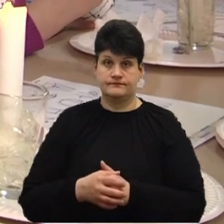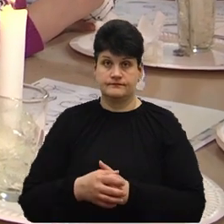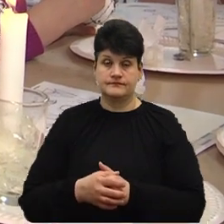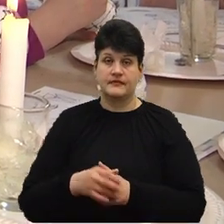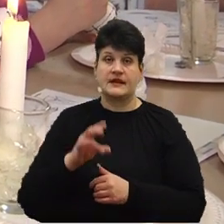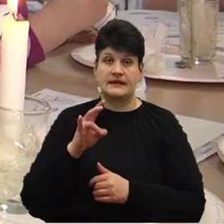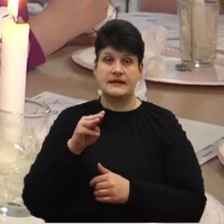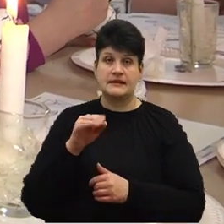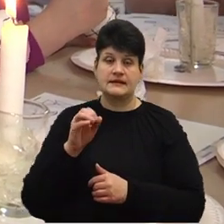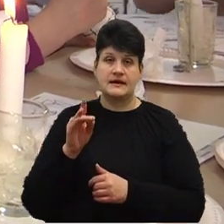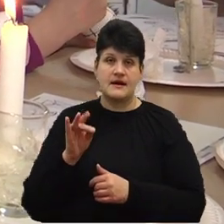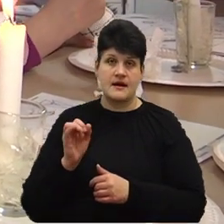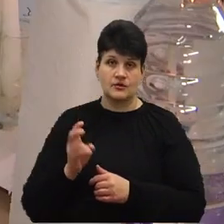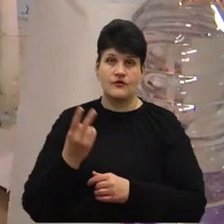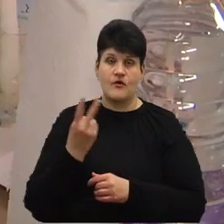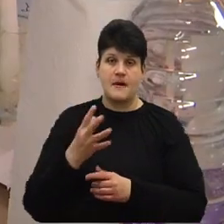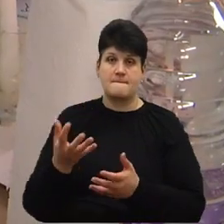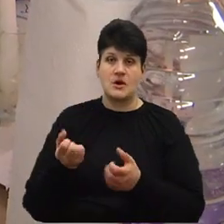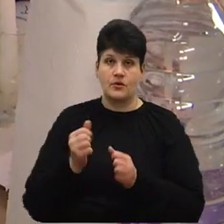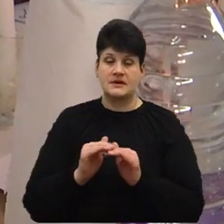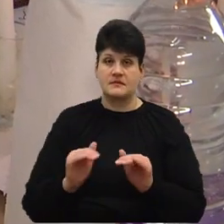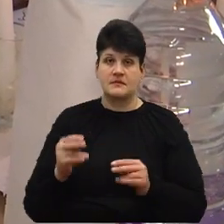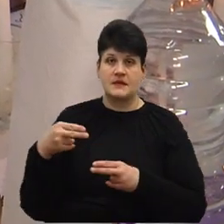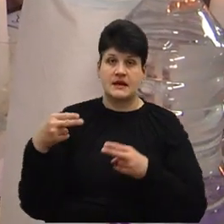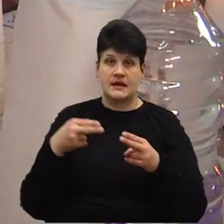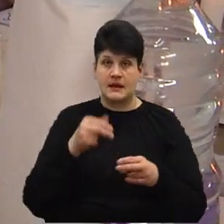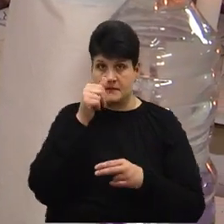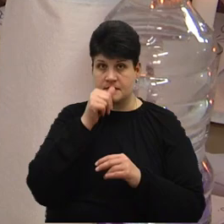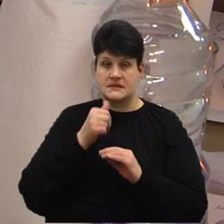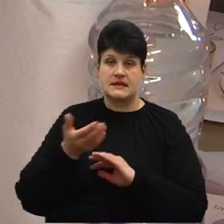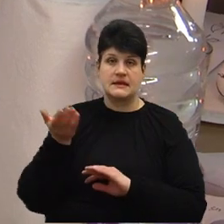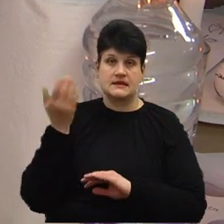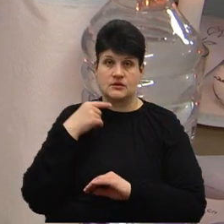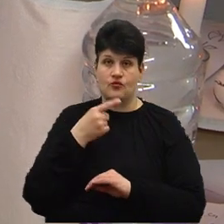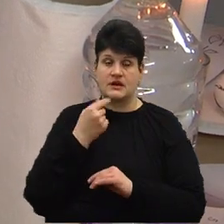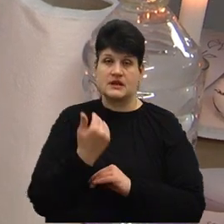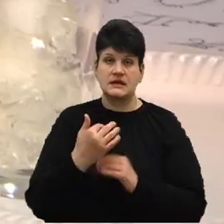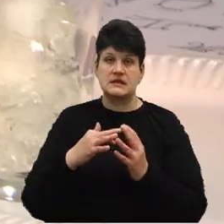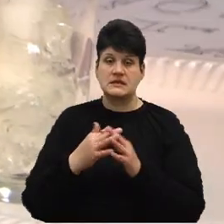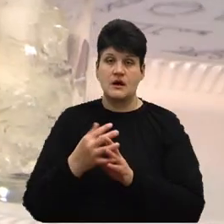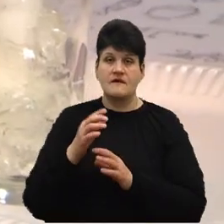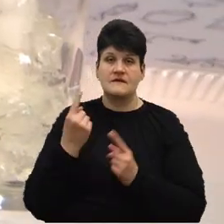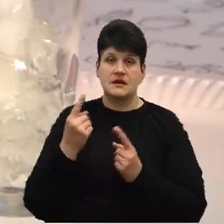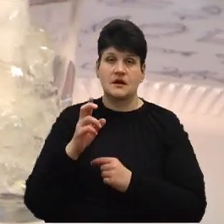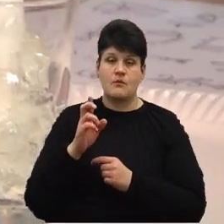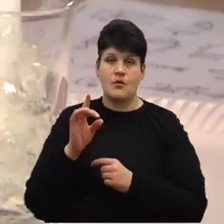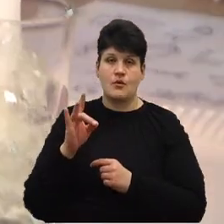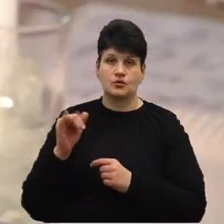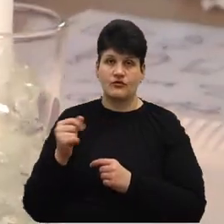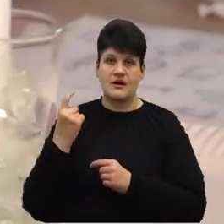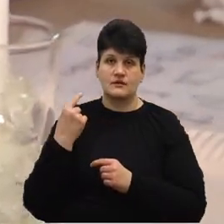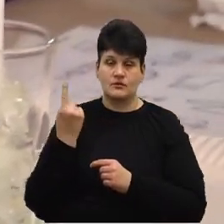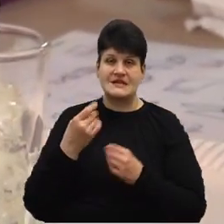Наталія Тітаренко з 8 прийомними дітьми до Тернополя приїхала місяць тому. Розповідає, їхнє селище Великий Бурлук на Харківщині українські